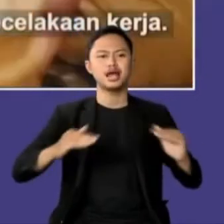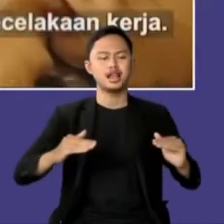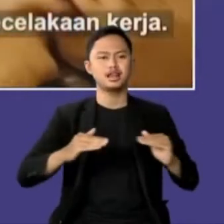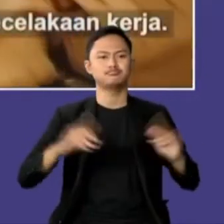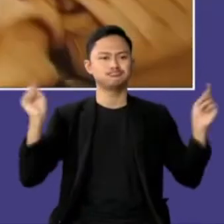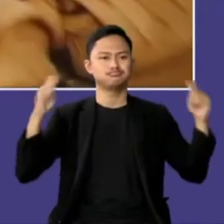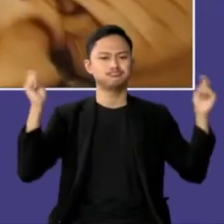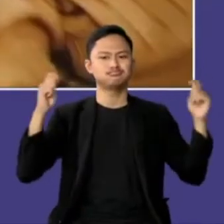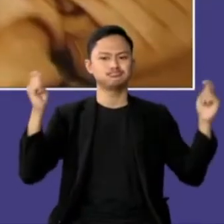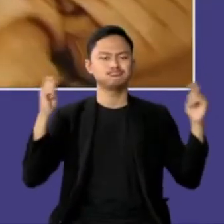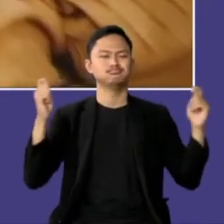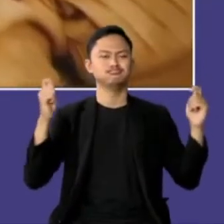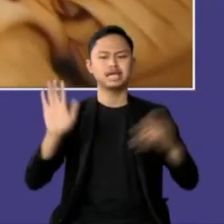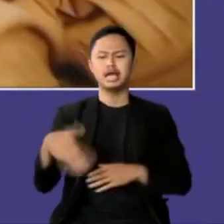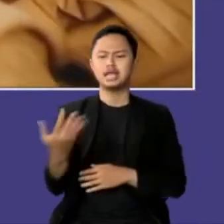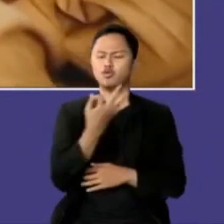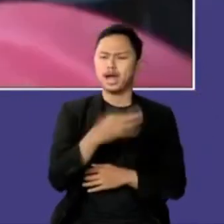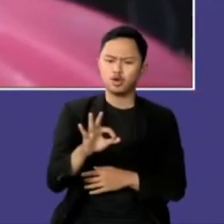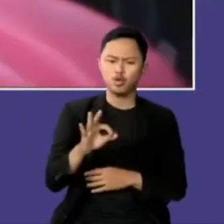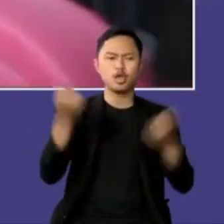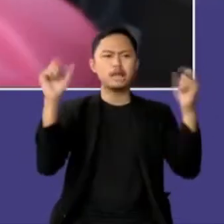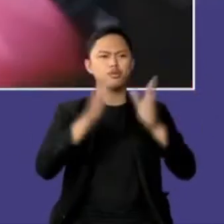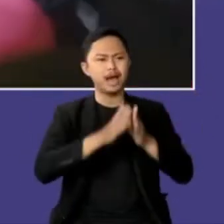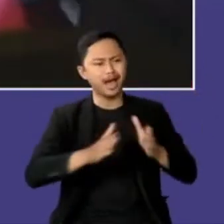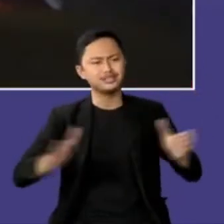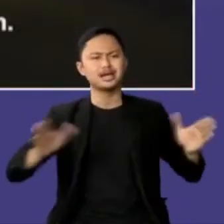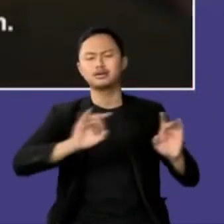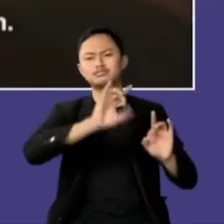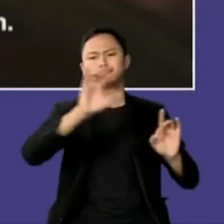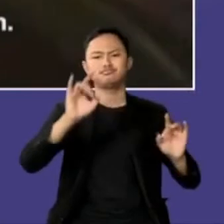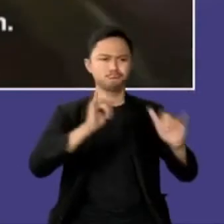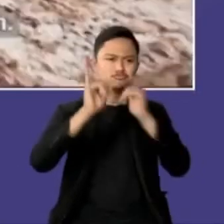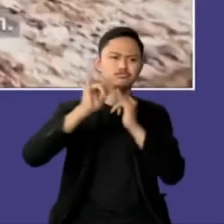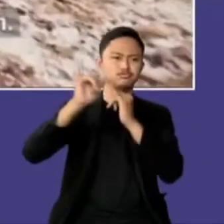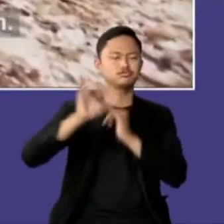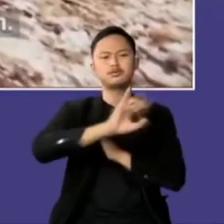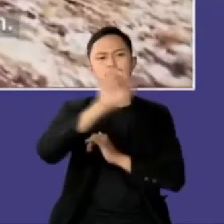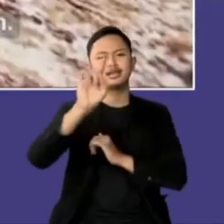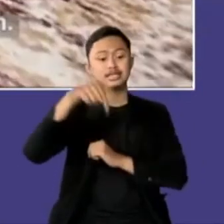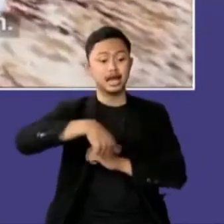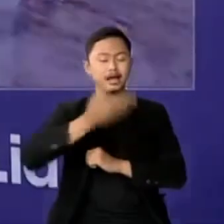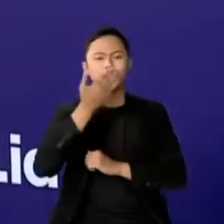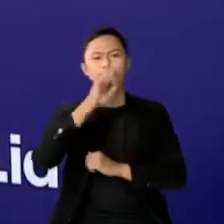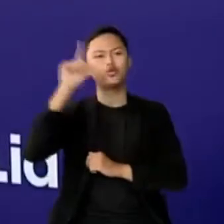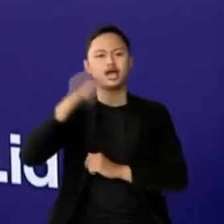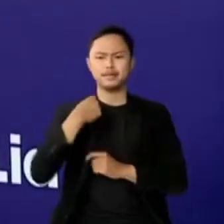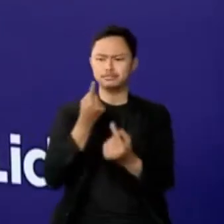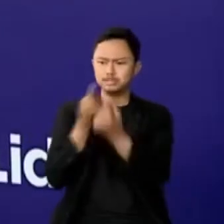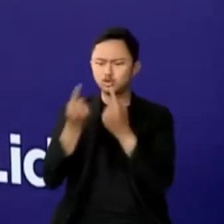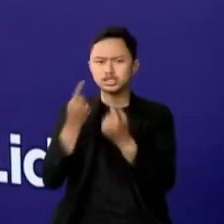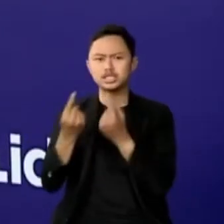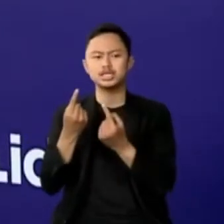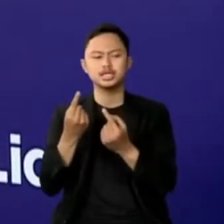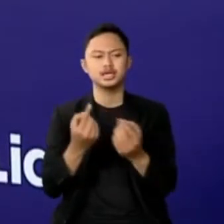perayaan tahun baru dan libur panjang di akhir tahun perayaan natal hamdulillah kami terus Quraisy dengan pimpinan